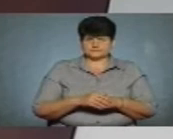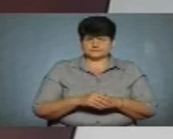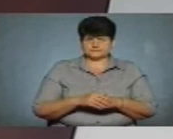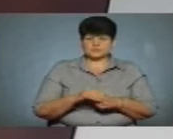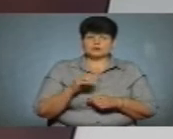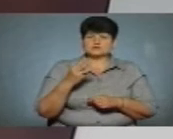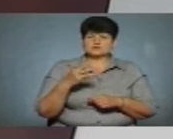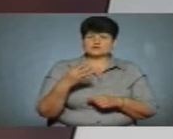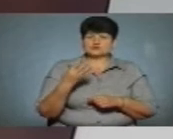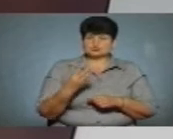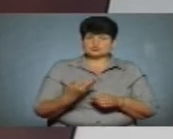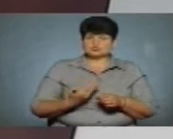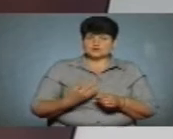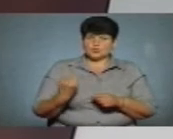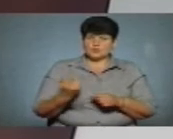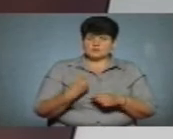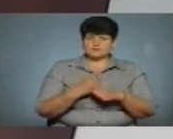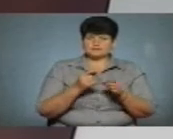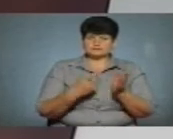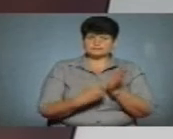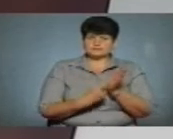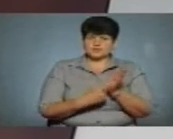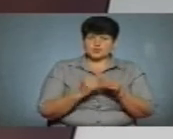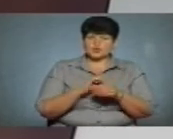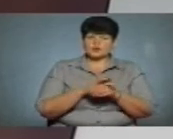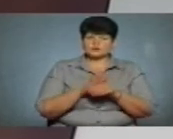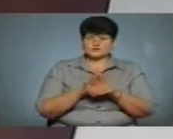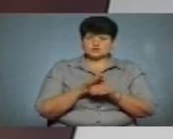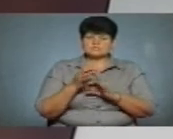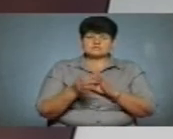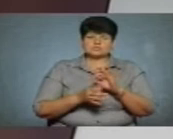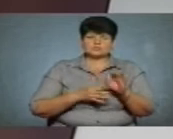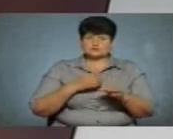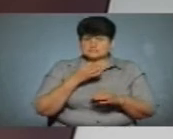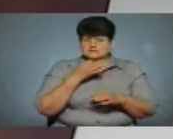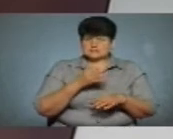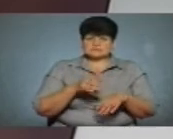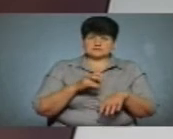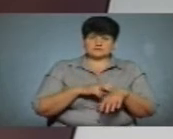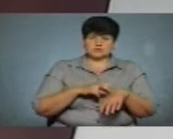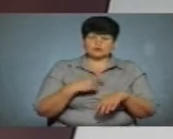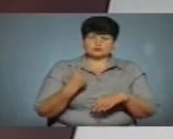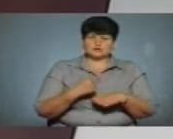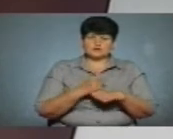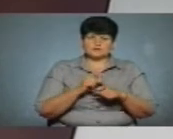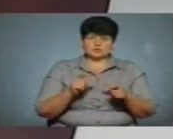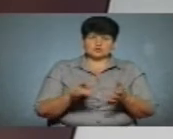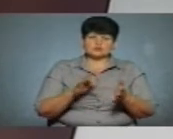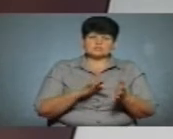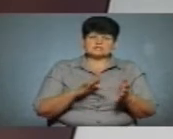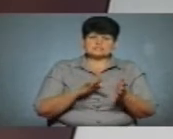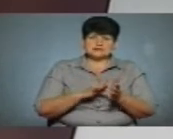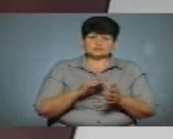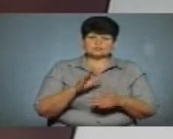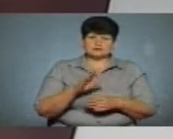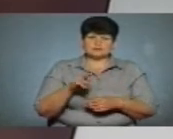У 34 жителів області лабораторно підтвердили коронавірус за добу, повідомив епідеміолог обласного лабораторного центру Володимир Паничев. За його